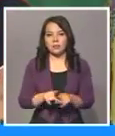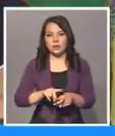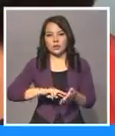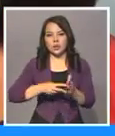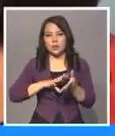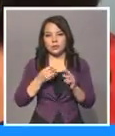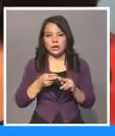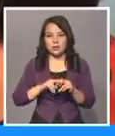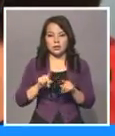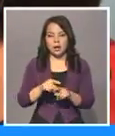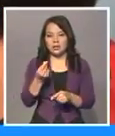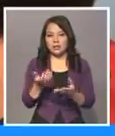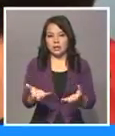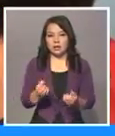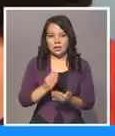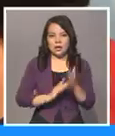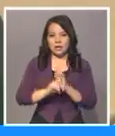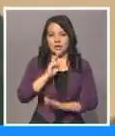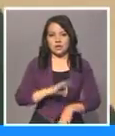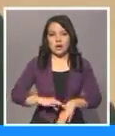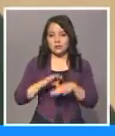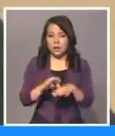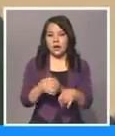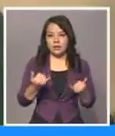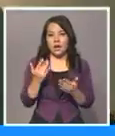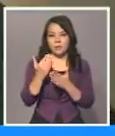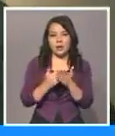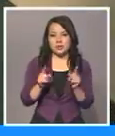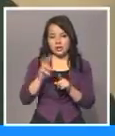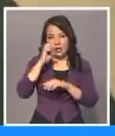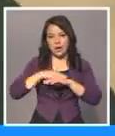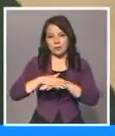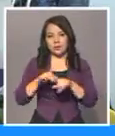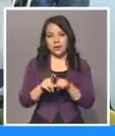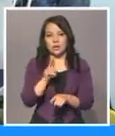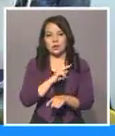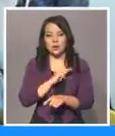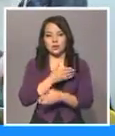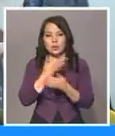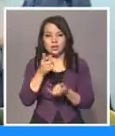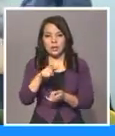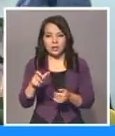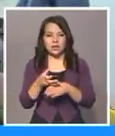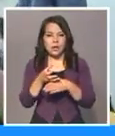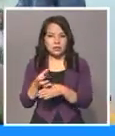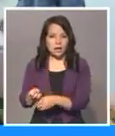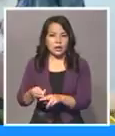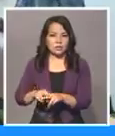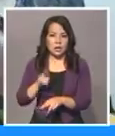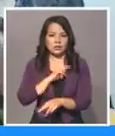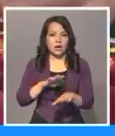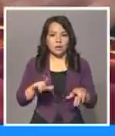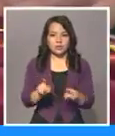өз қаражаттарын қолына алып тірлігін бастап кетті. Осылайша бұл бағдарлама елді мекендердегі жұмыссыздардың санын азайтып,